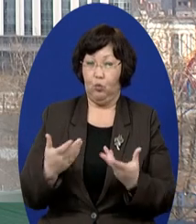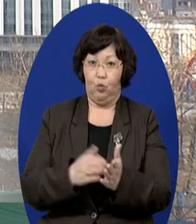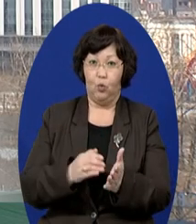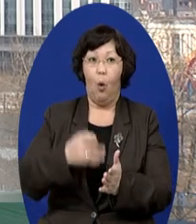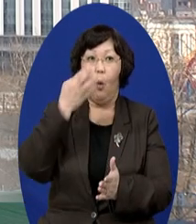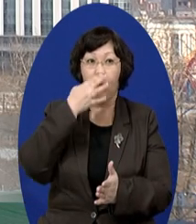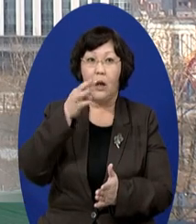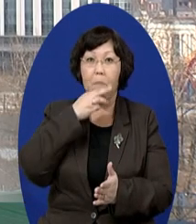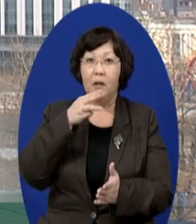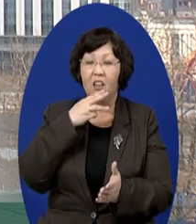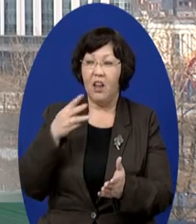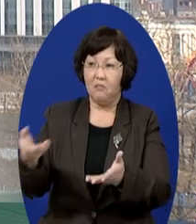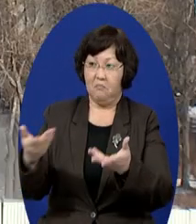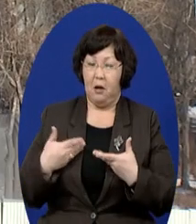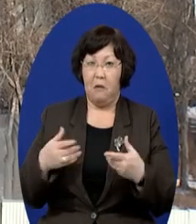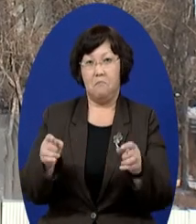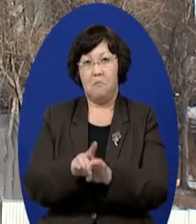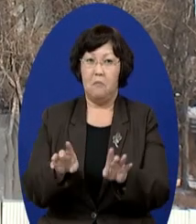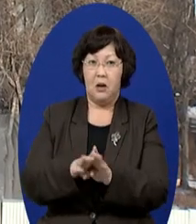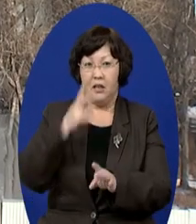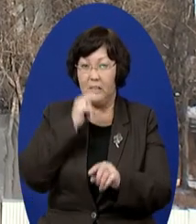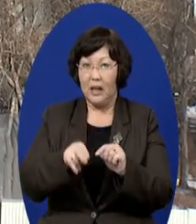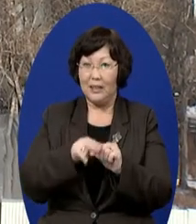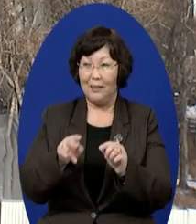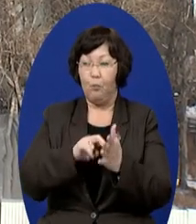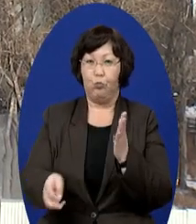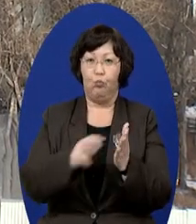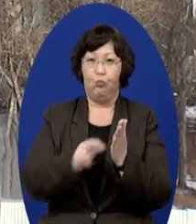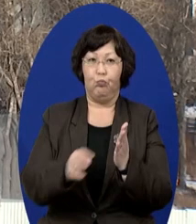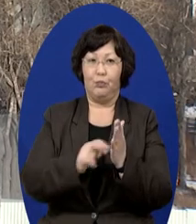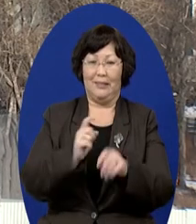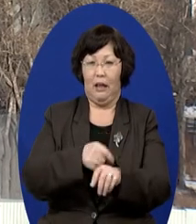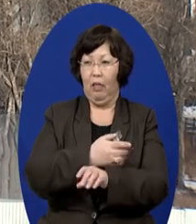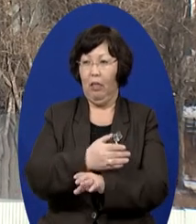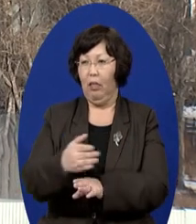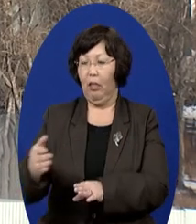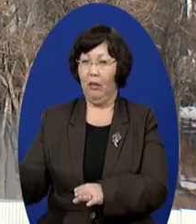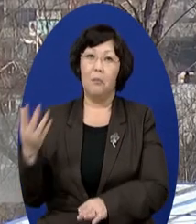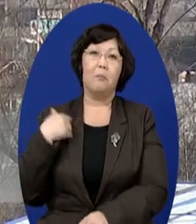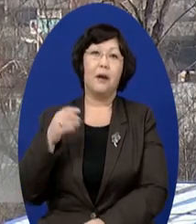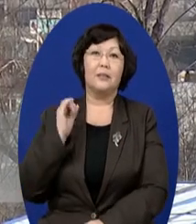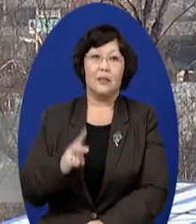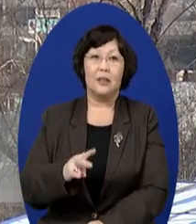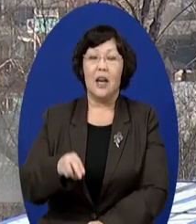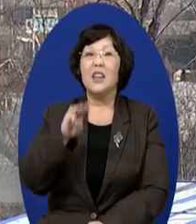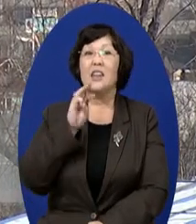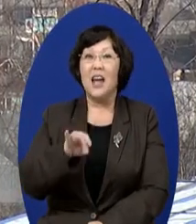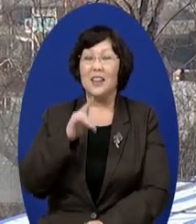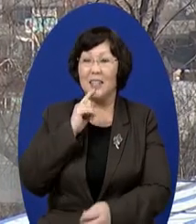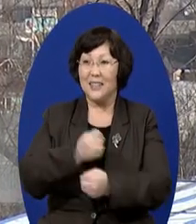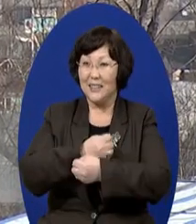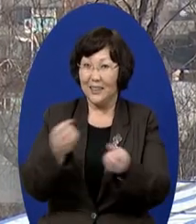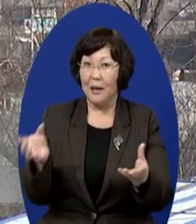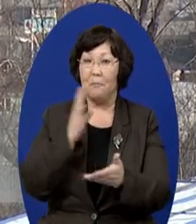худал мэдээлэлтэйгээр тендерт оролцох зэрэг хяналт шалгалтын шатанда багахгүй хугацааг зарцуулдаг байсан байна. Мөн тендер зарлаж байгаа